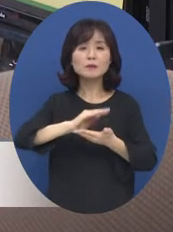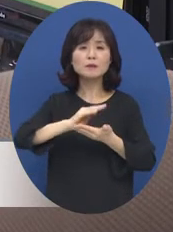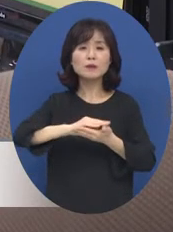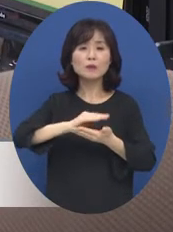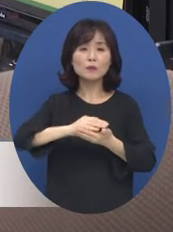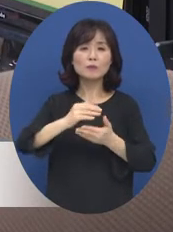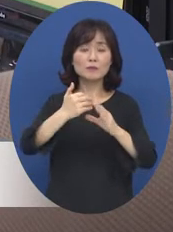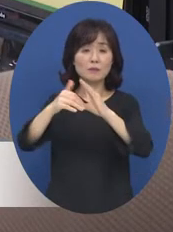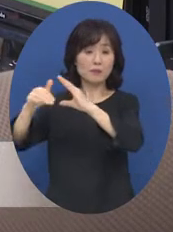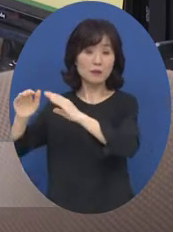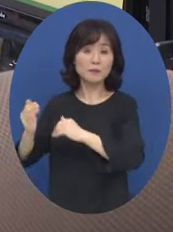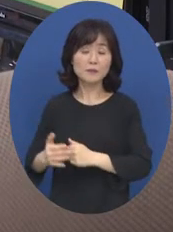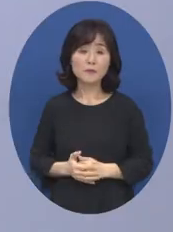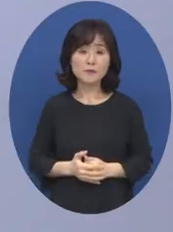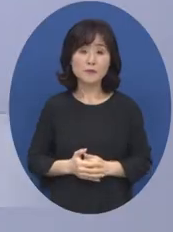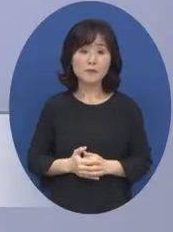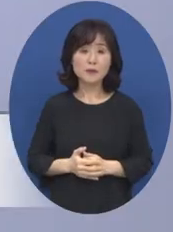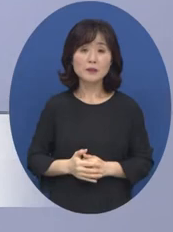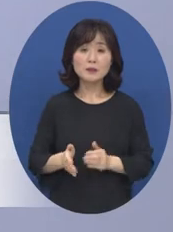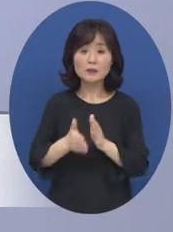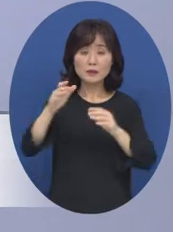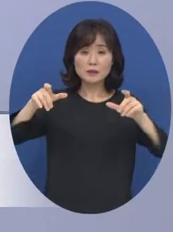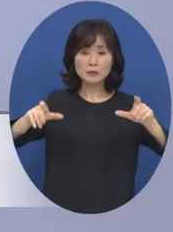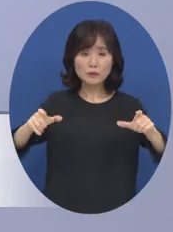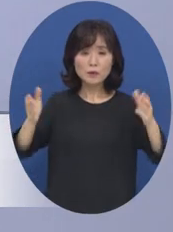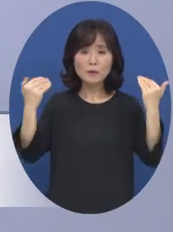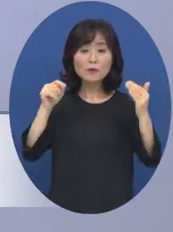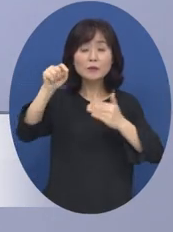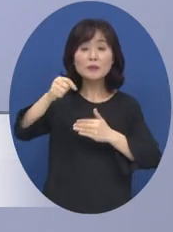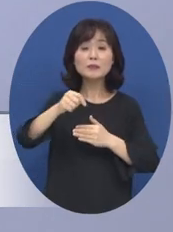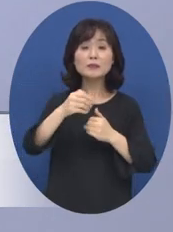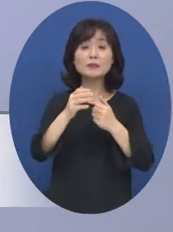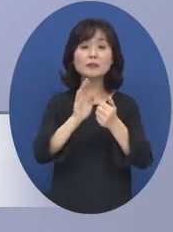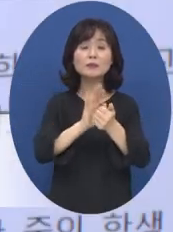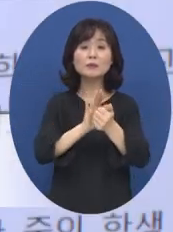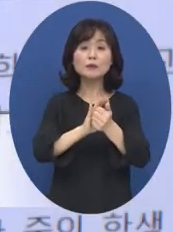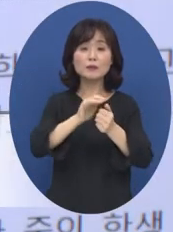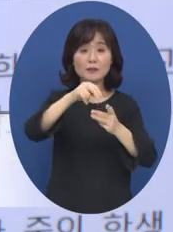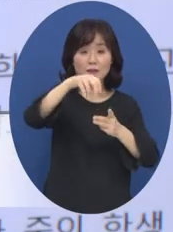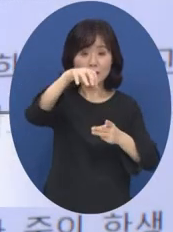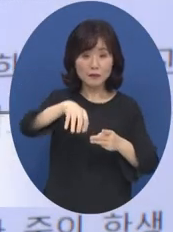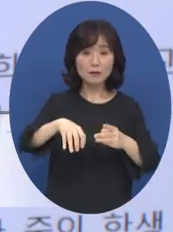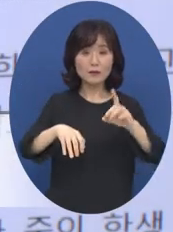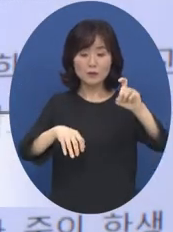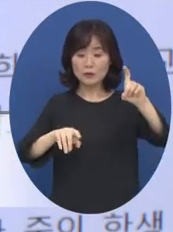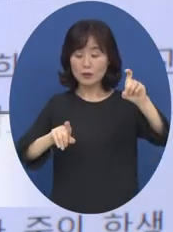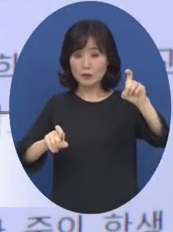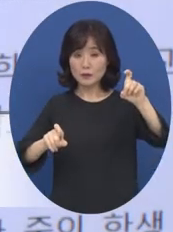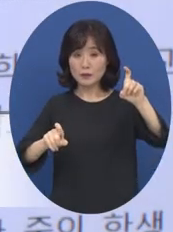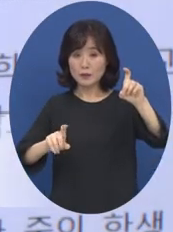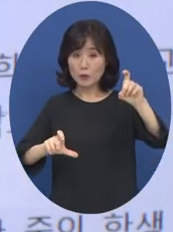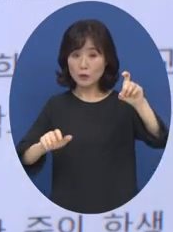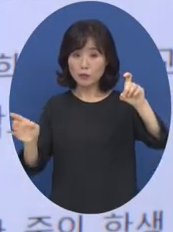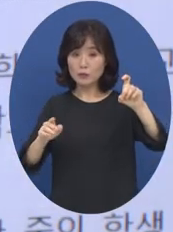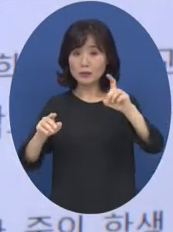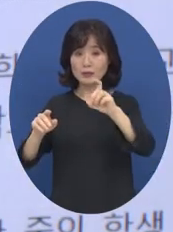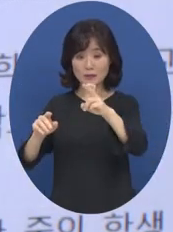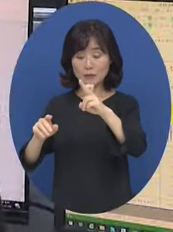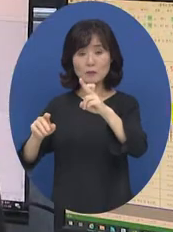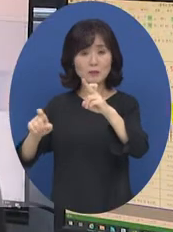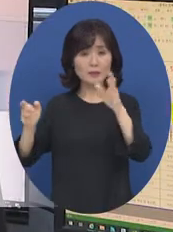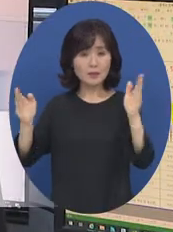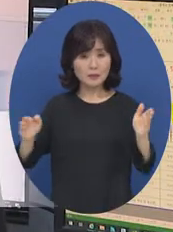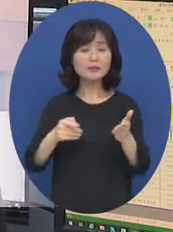시급합니다 신청은 식은 학교 밖 청소년 지원 센터에서 오늘 15일 부터 12월 10일까지 해도 됩니다